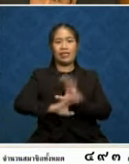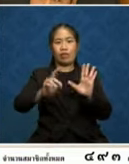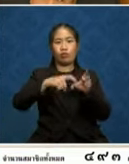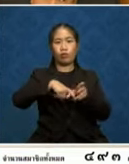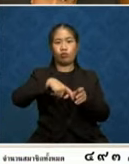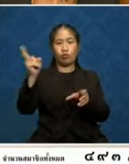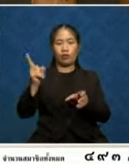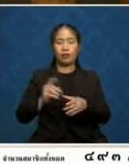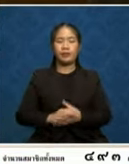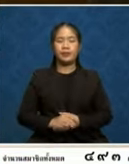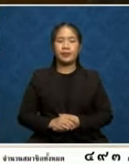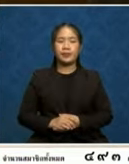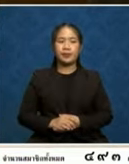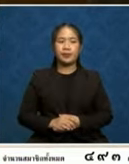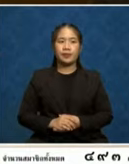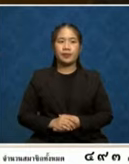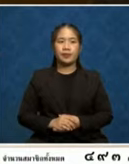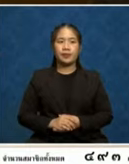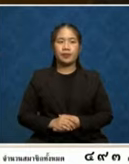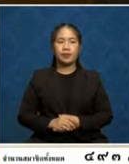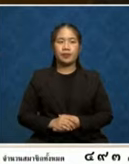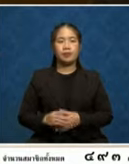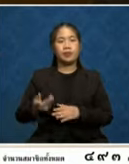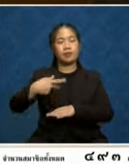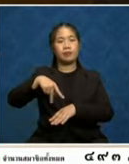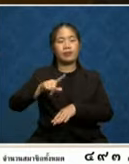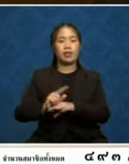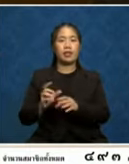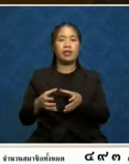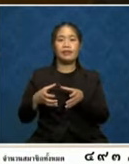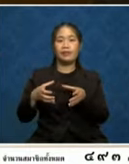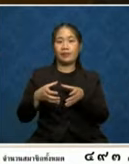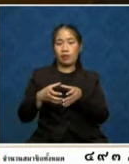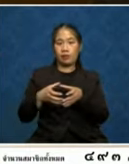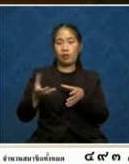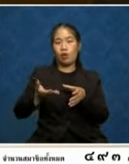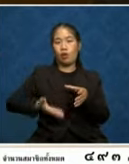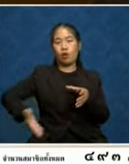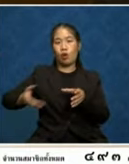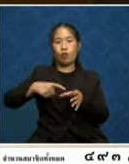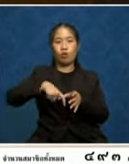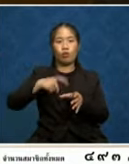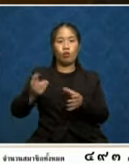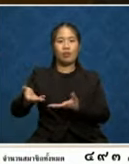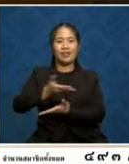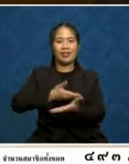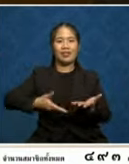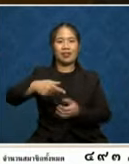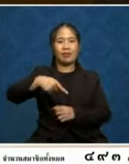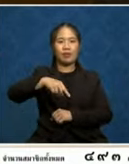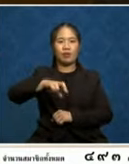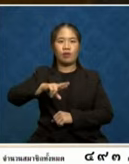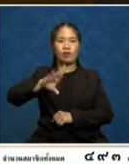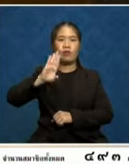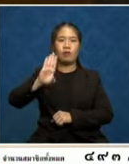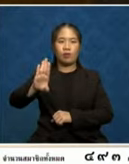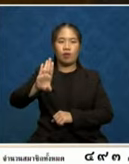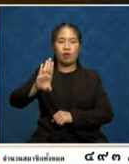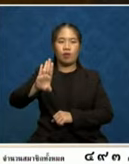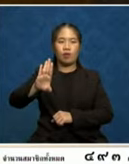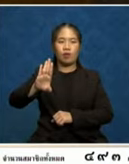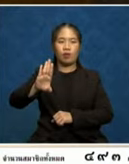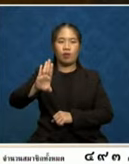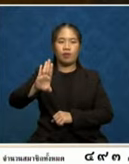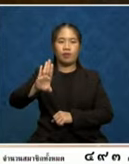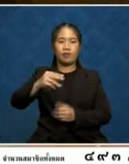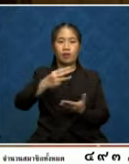บด้วยประทานกมธิการนะครั ได้เสนอขอถอน utilitarianการพิ nickร่พนinee ป ออกจาก